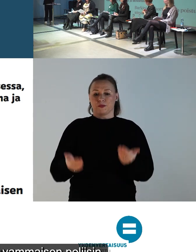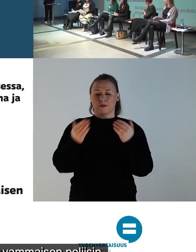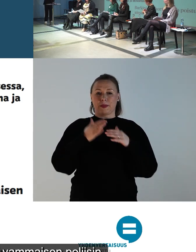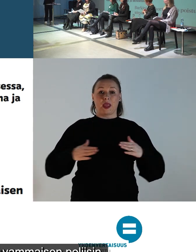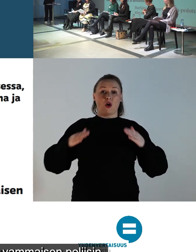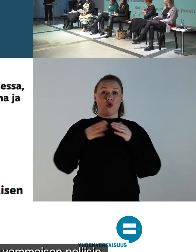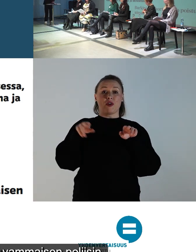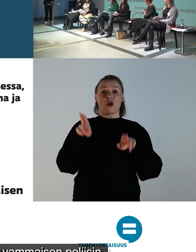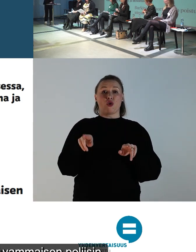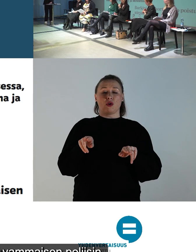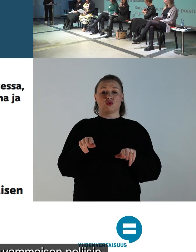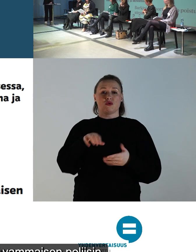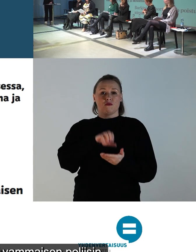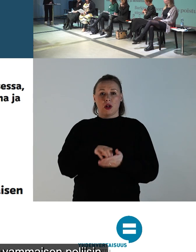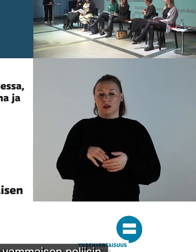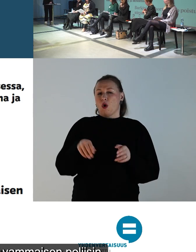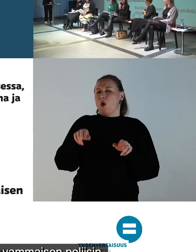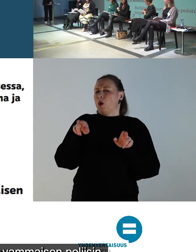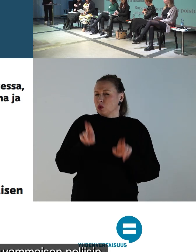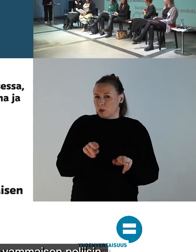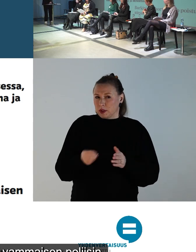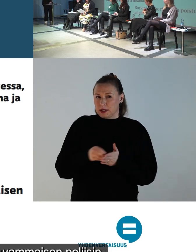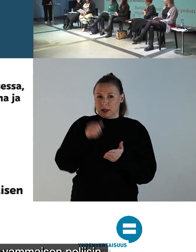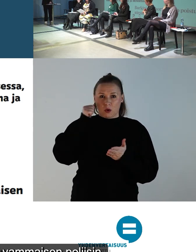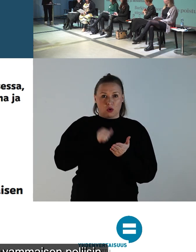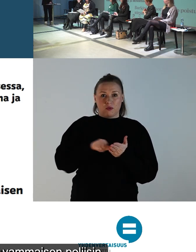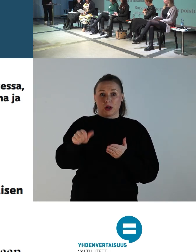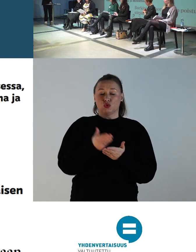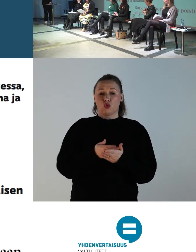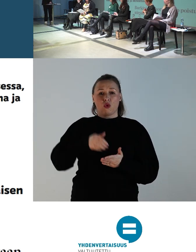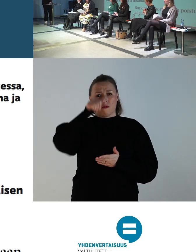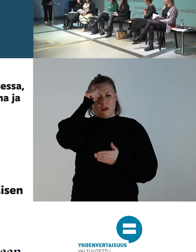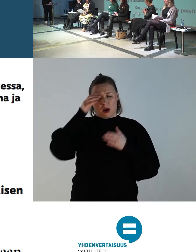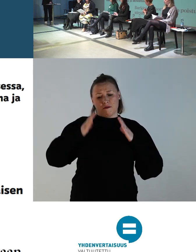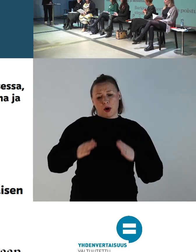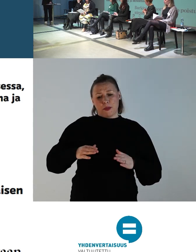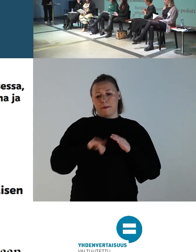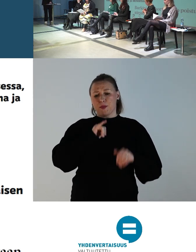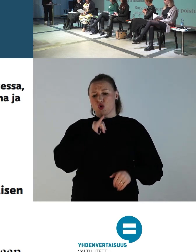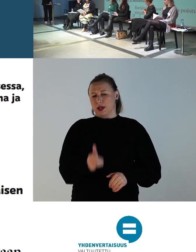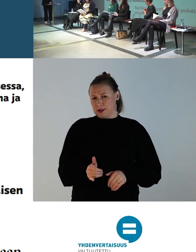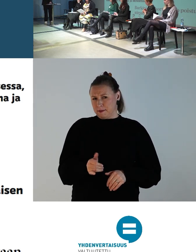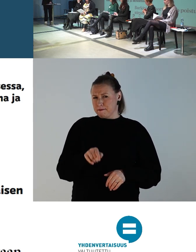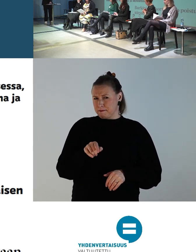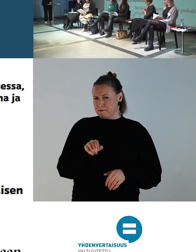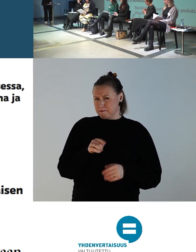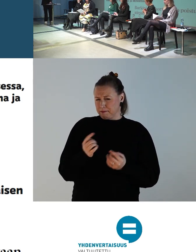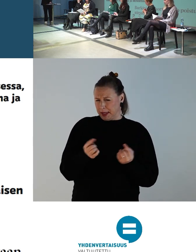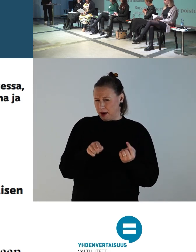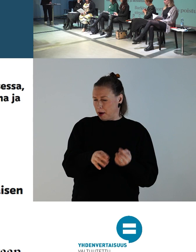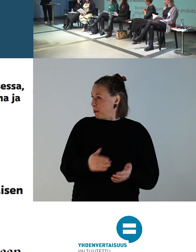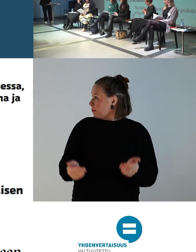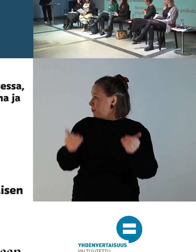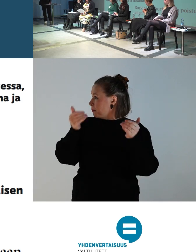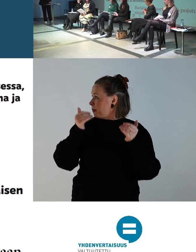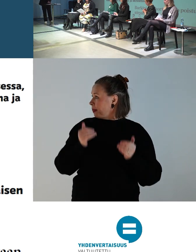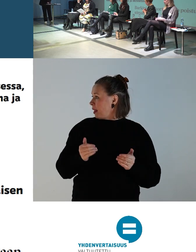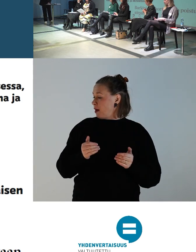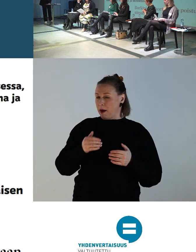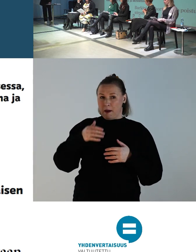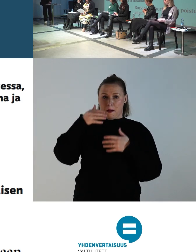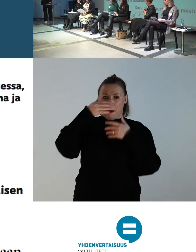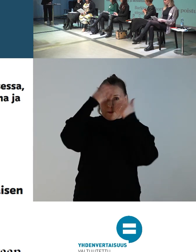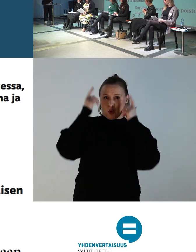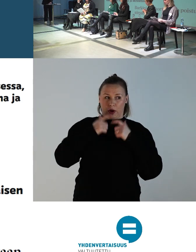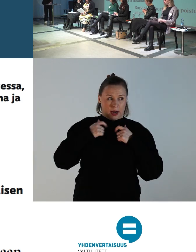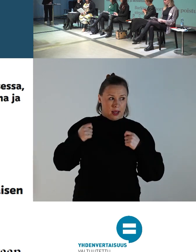valtion lisäkorvauksiin vaikeasti vammaisen poliisin syrjinnästä. Burkini- ja shortsikielto poistuu Vantaan